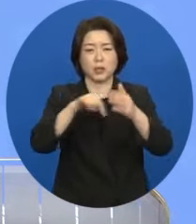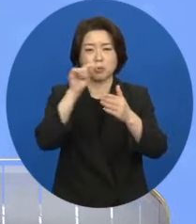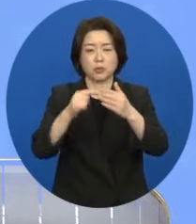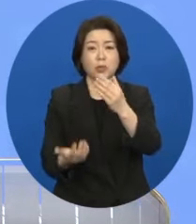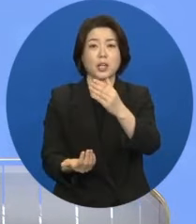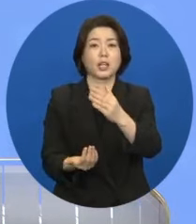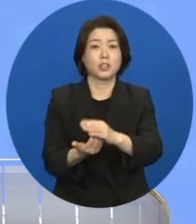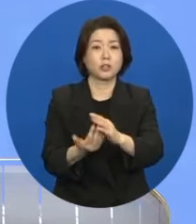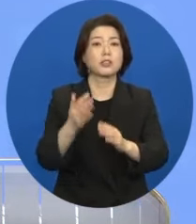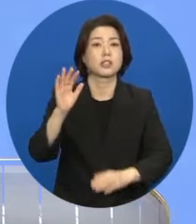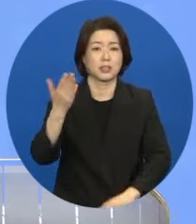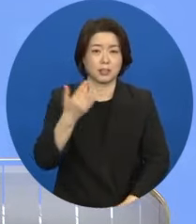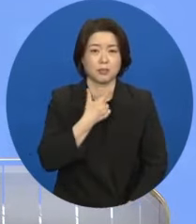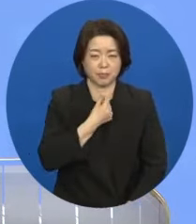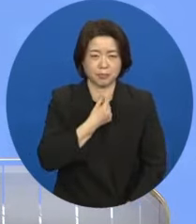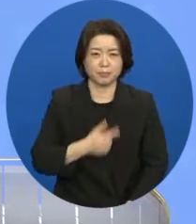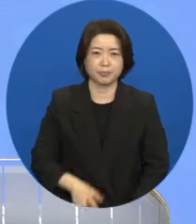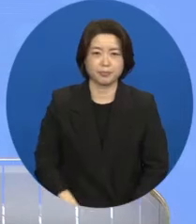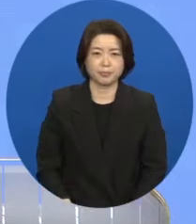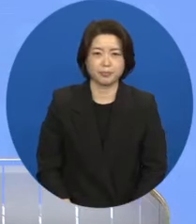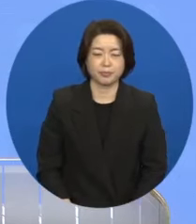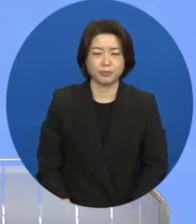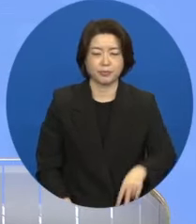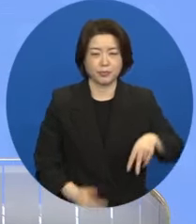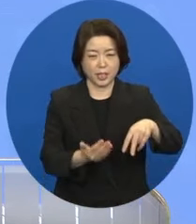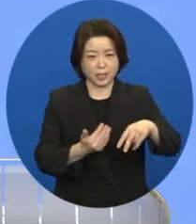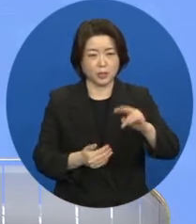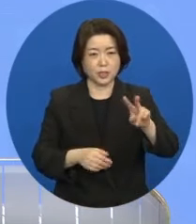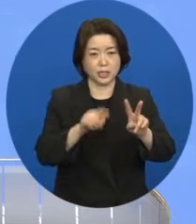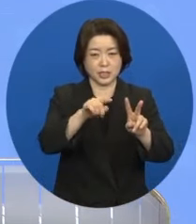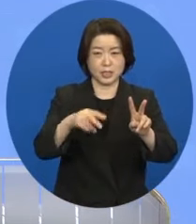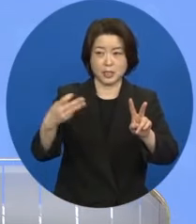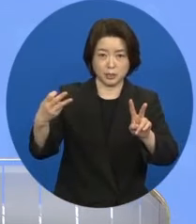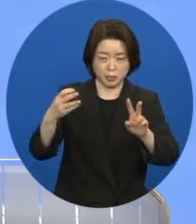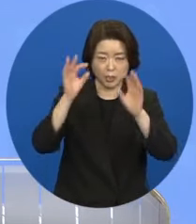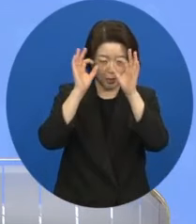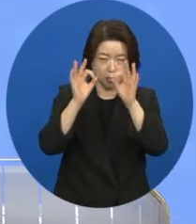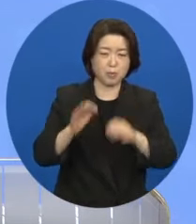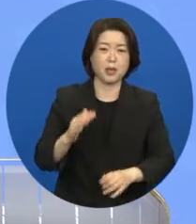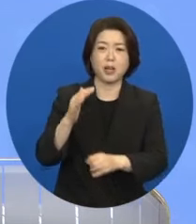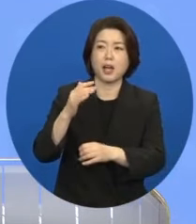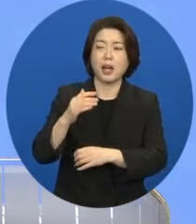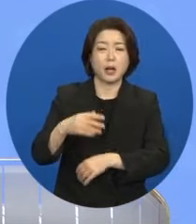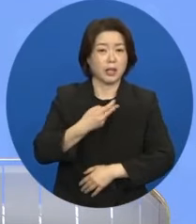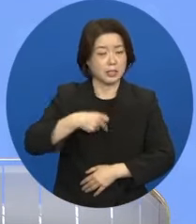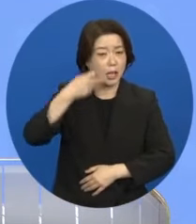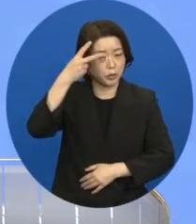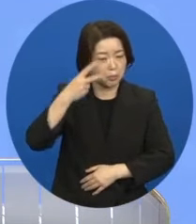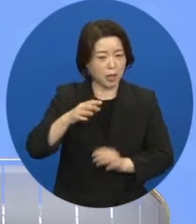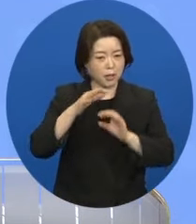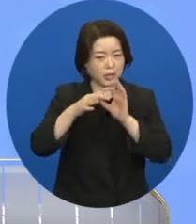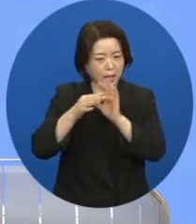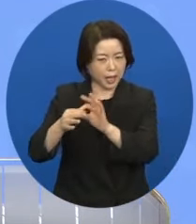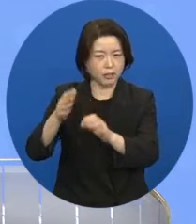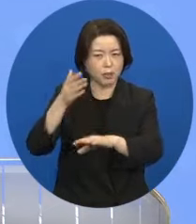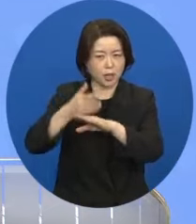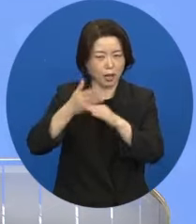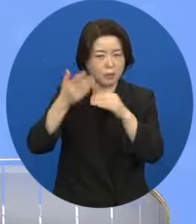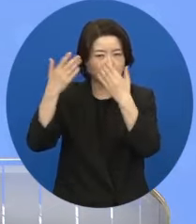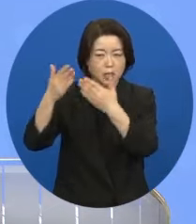되기를 축복합니다 데살로니전서 2장 13절에 바울이 하나님께 임없이 감사한 내용을